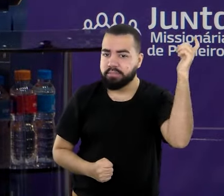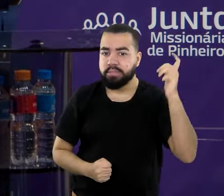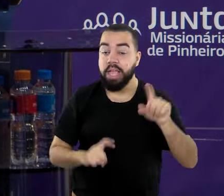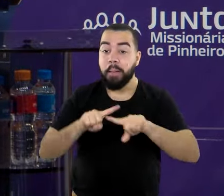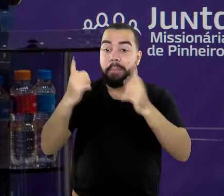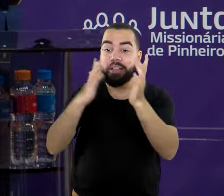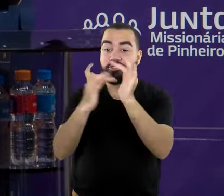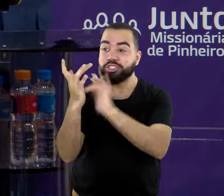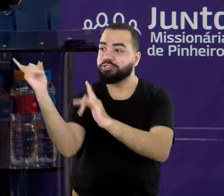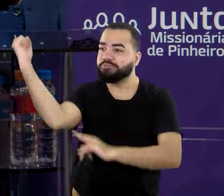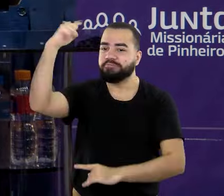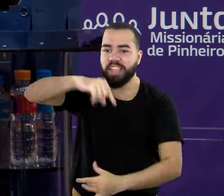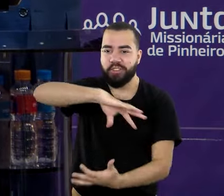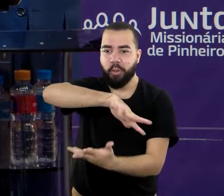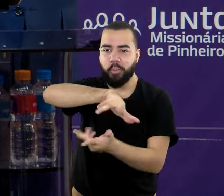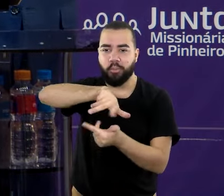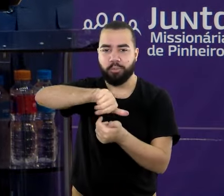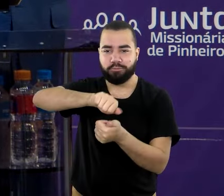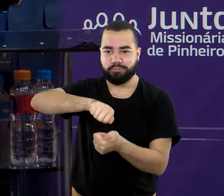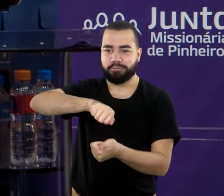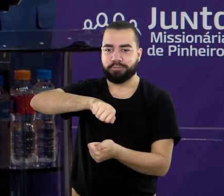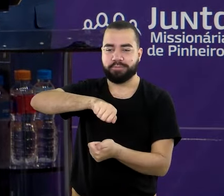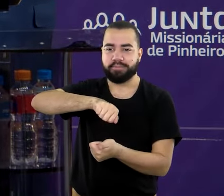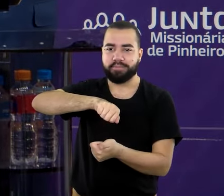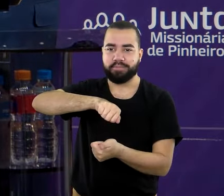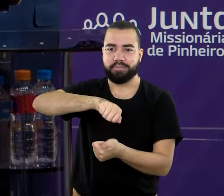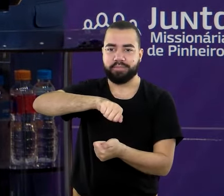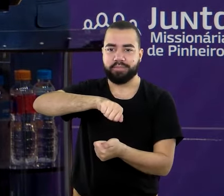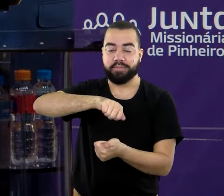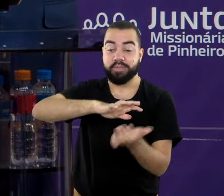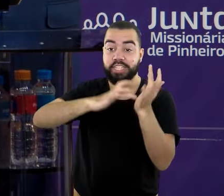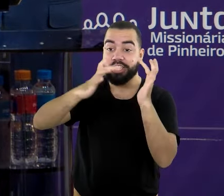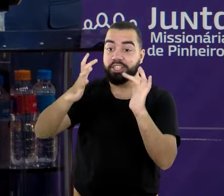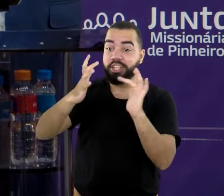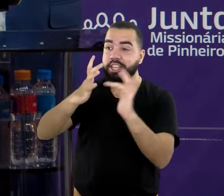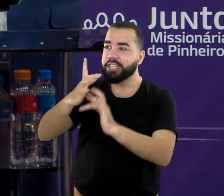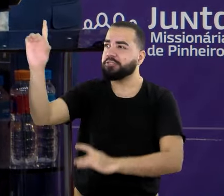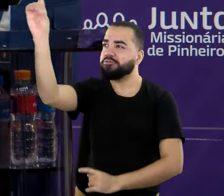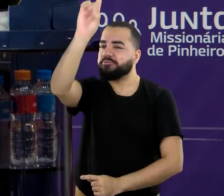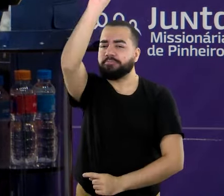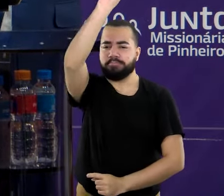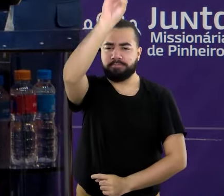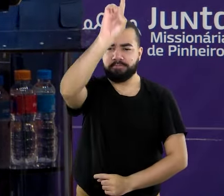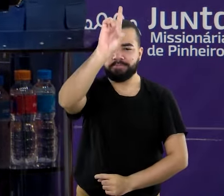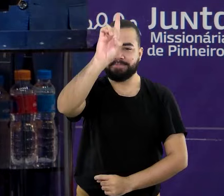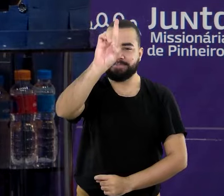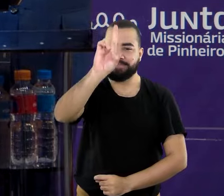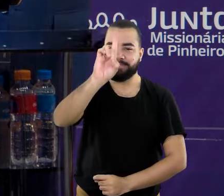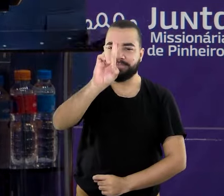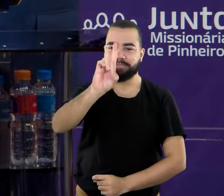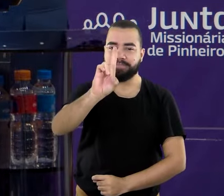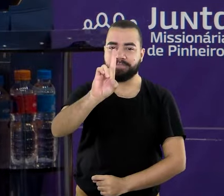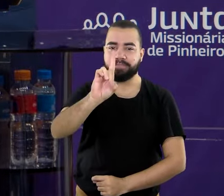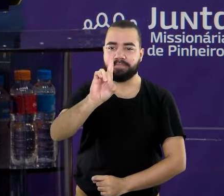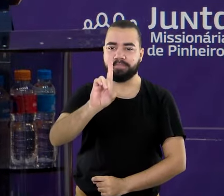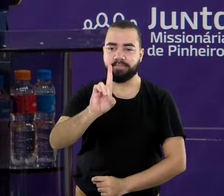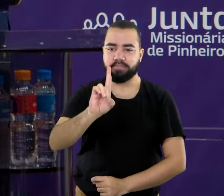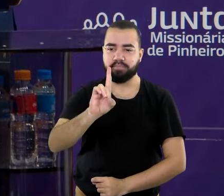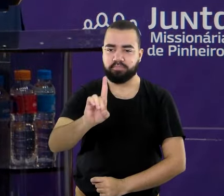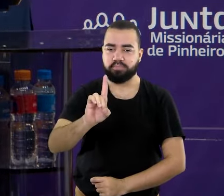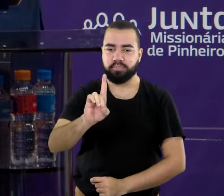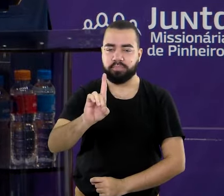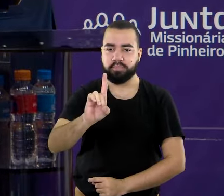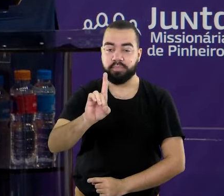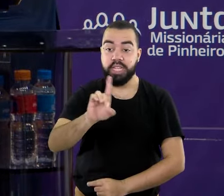Mas Jesus veio a este mundo. 예수님은 우리의 죄 때문에 십자가에 죽으셨습니다. E Jesus, pelo